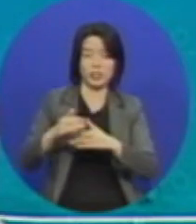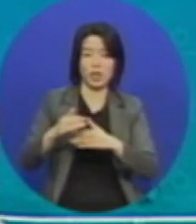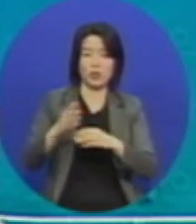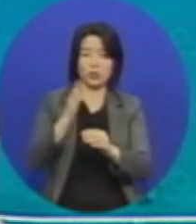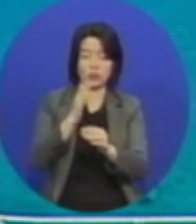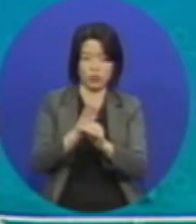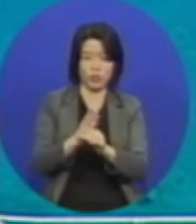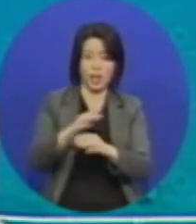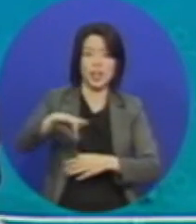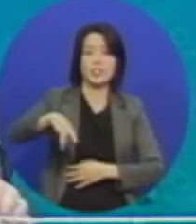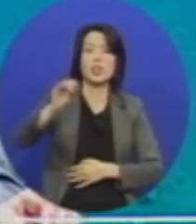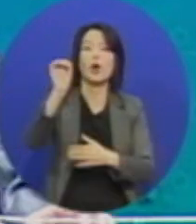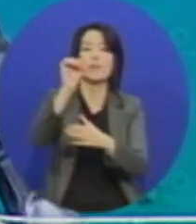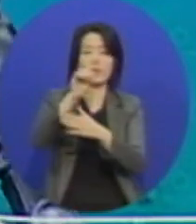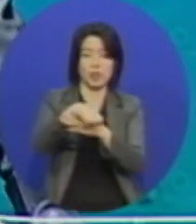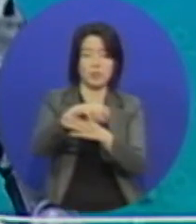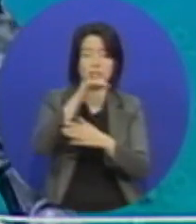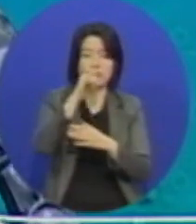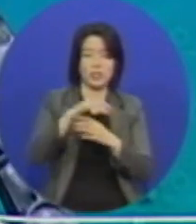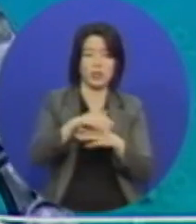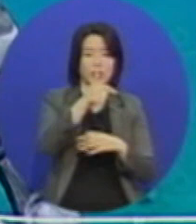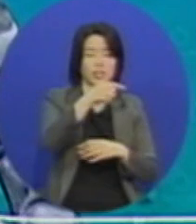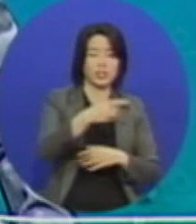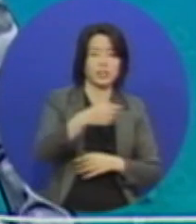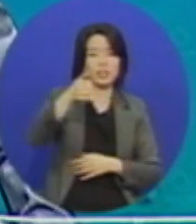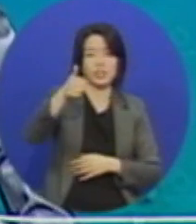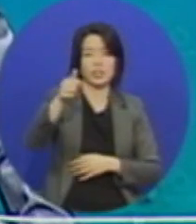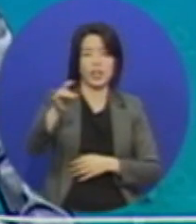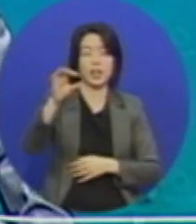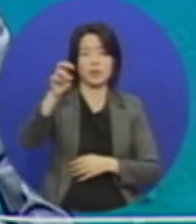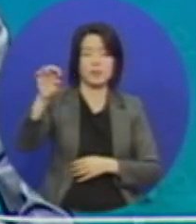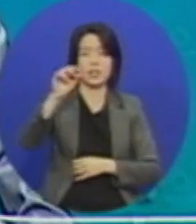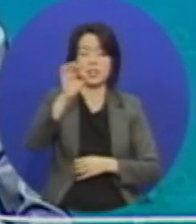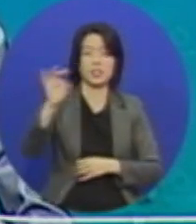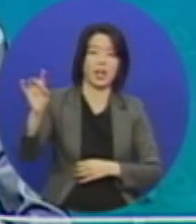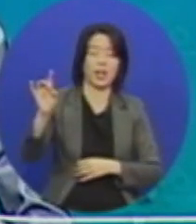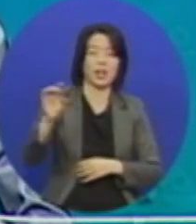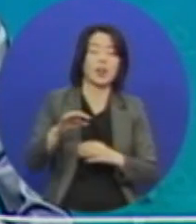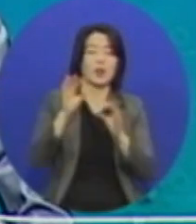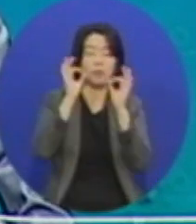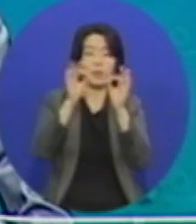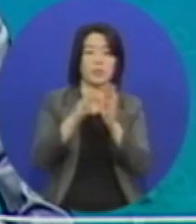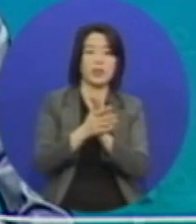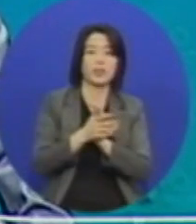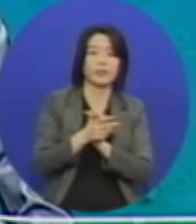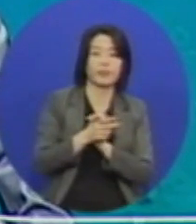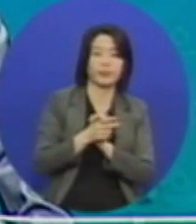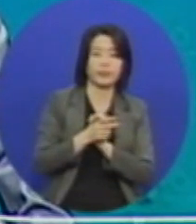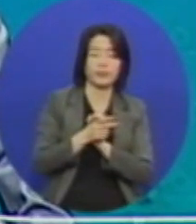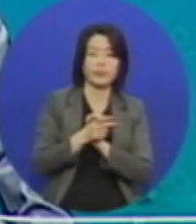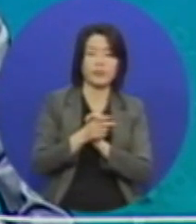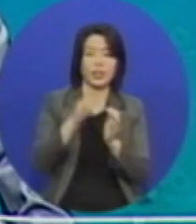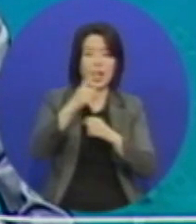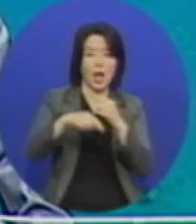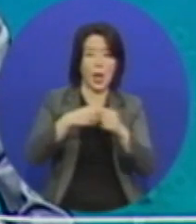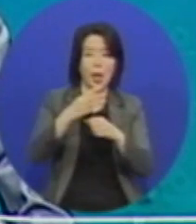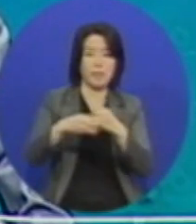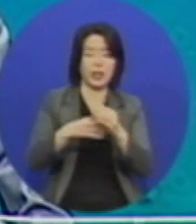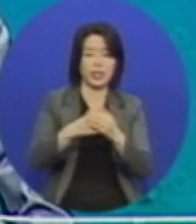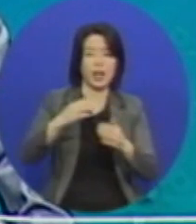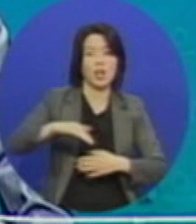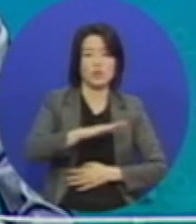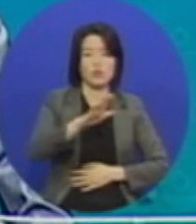있어요 느헤미야 10장 3 15절에서 3 17절 말씀입니다 해마다